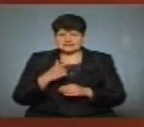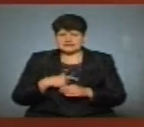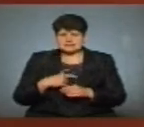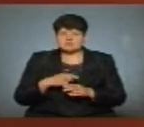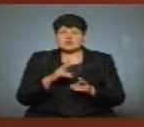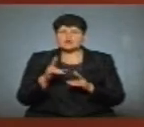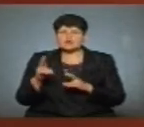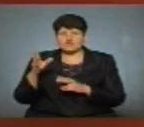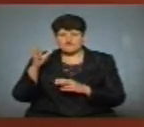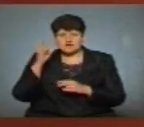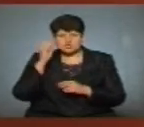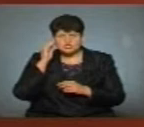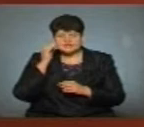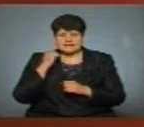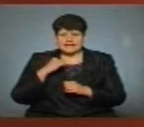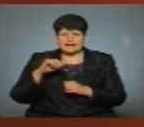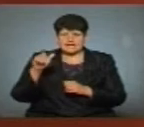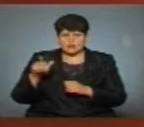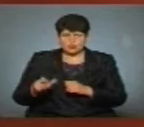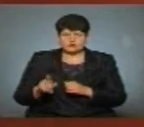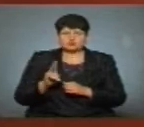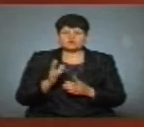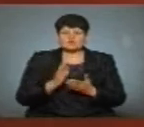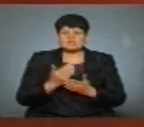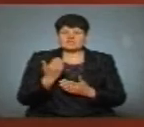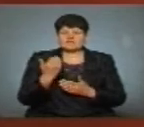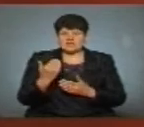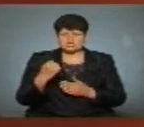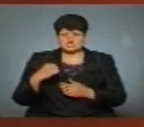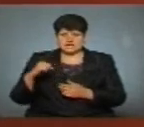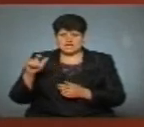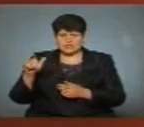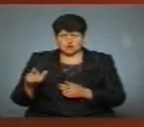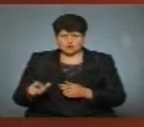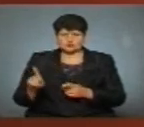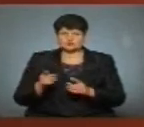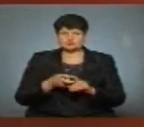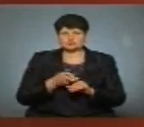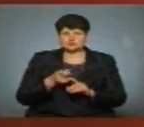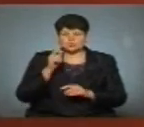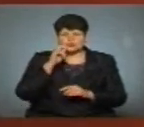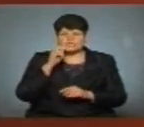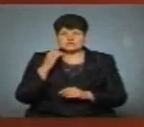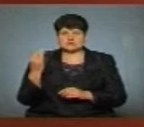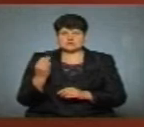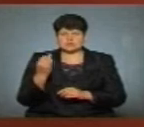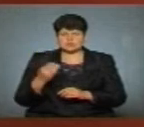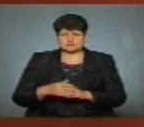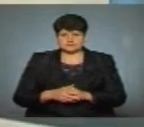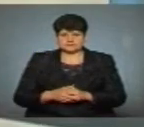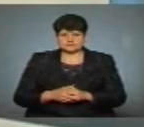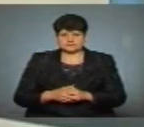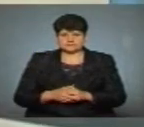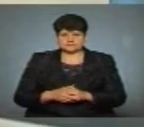кого вважаєте героєм? Хто є ваші герої, зокрема, що стосується української історії?